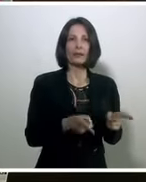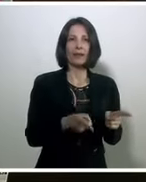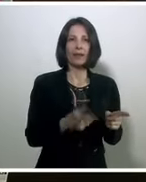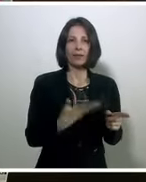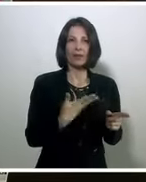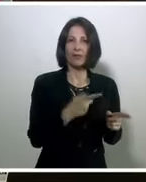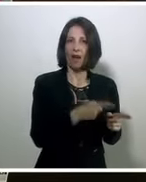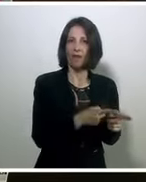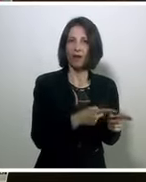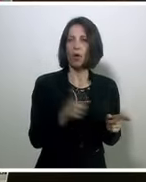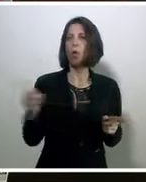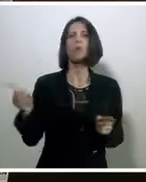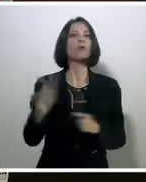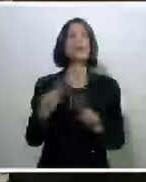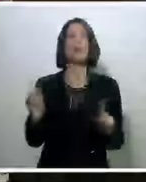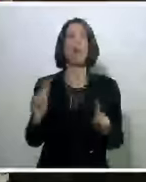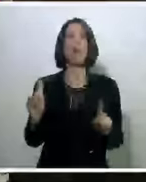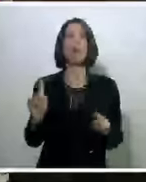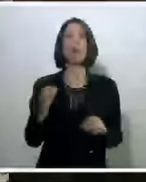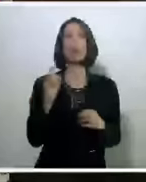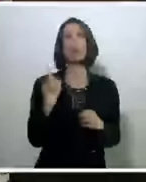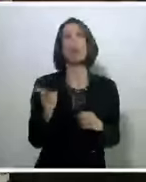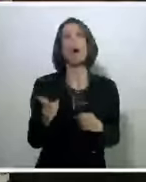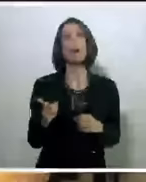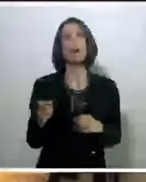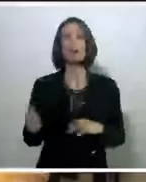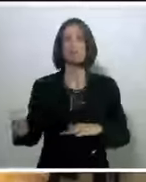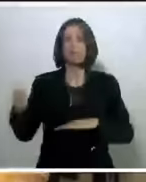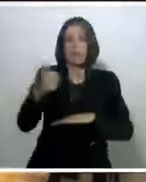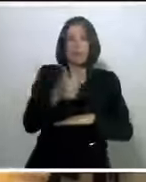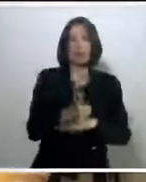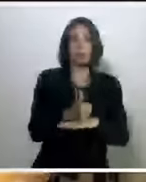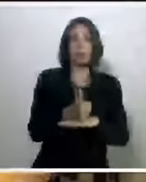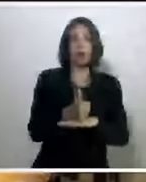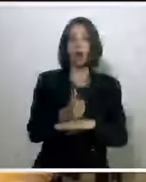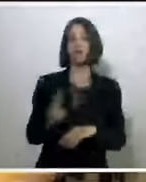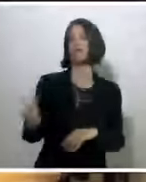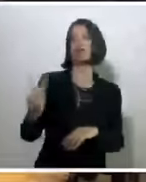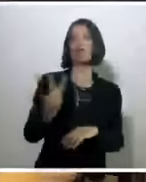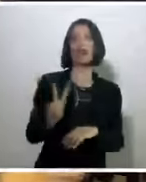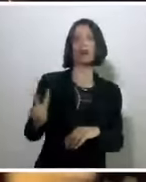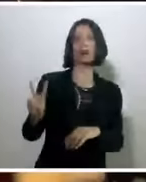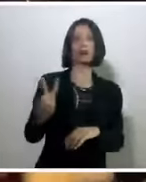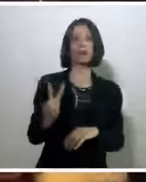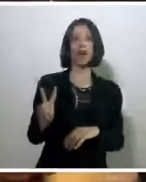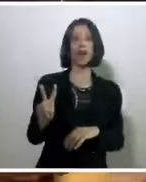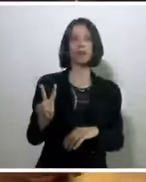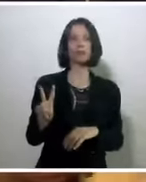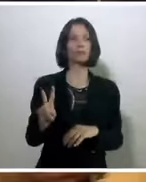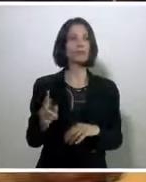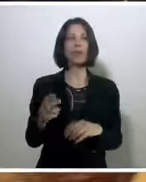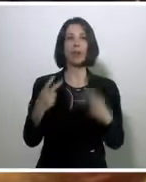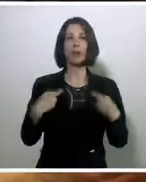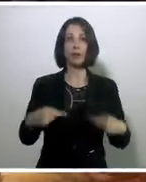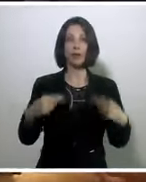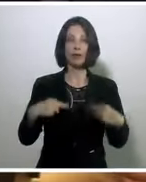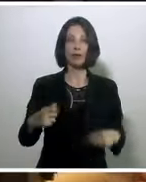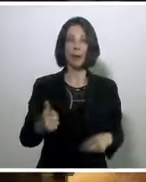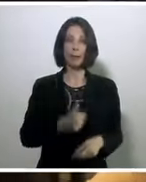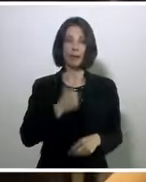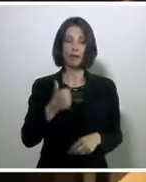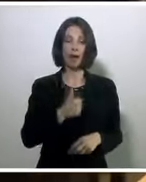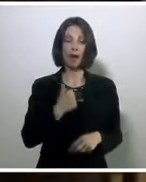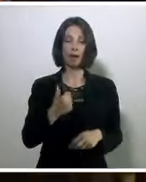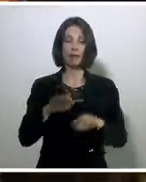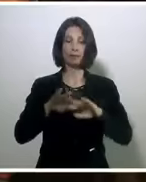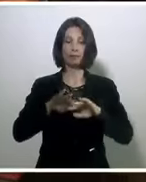il desiderio di primeggiare la sua vita privata era nettamente separata da quella pubblica e la sua convinta e